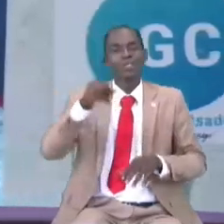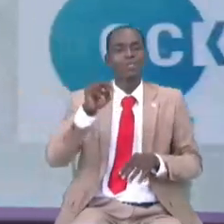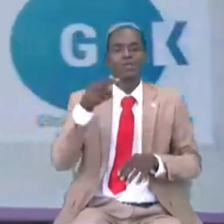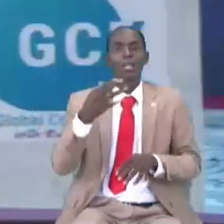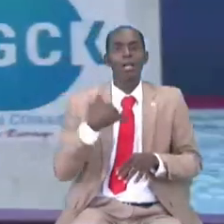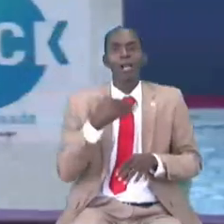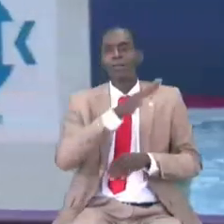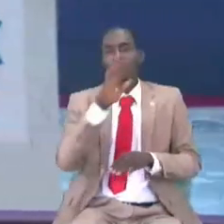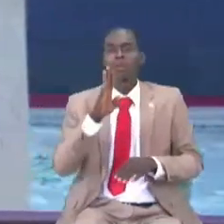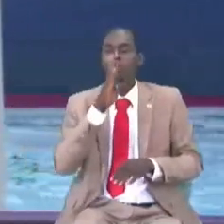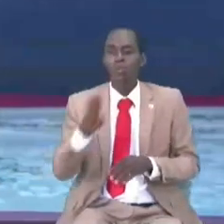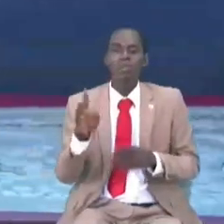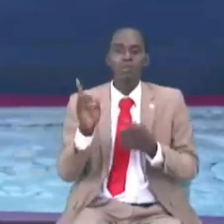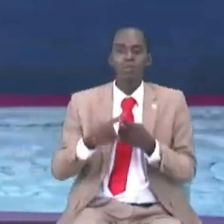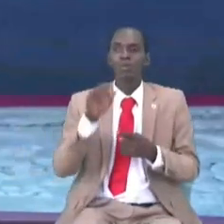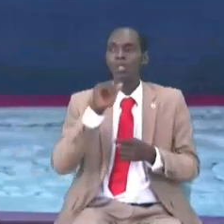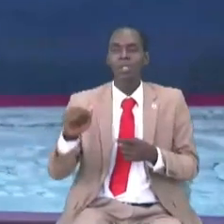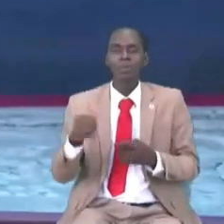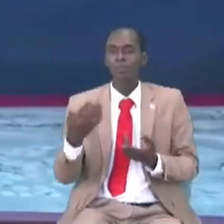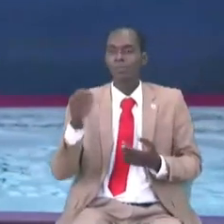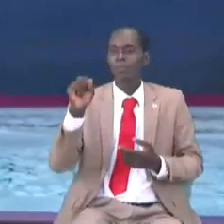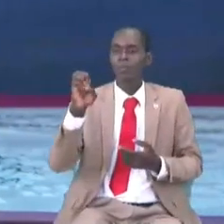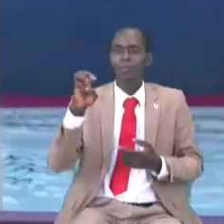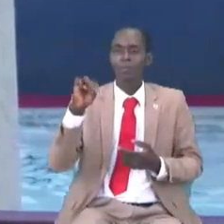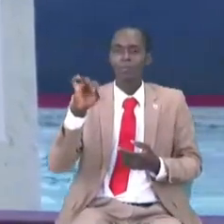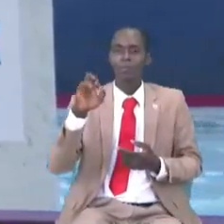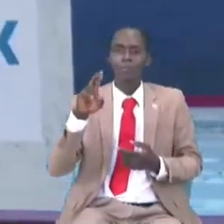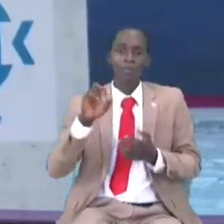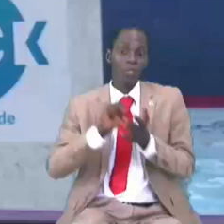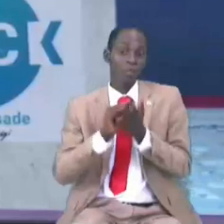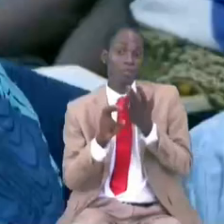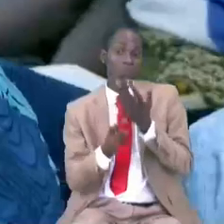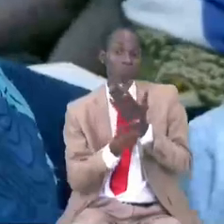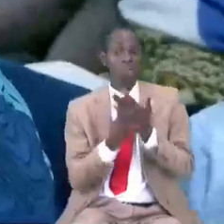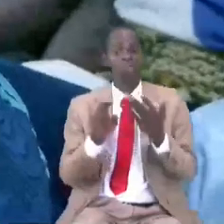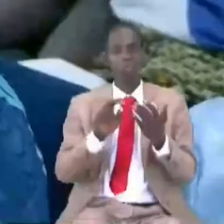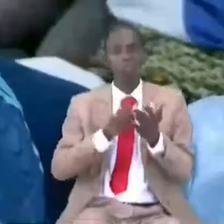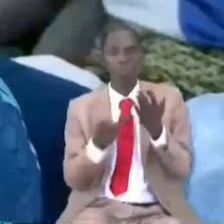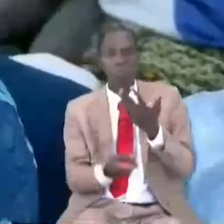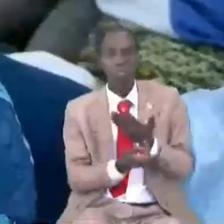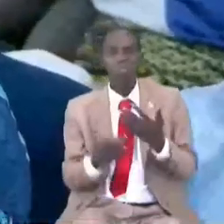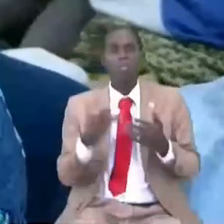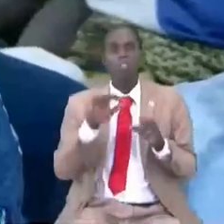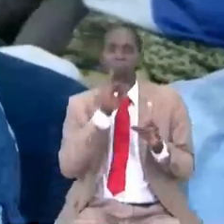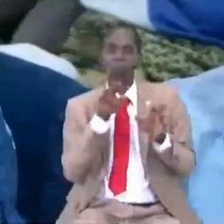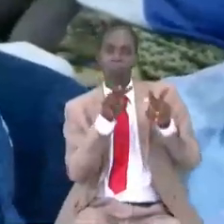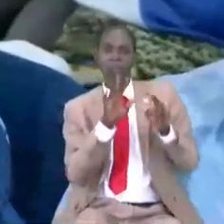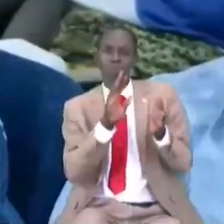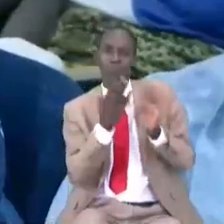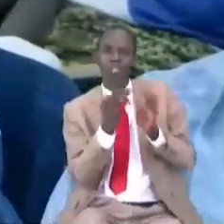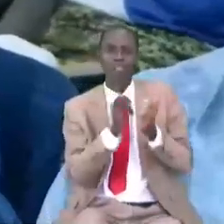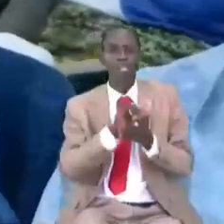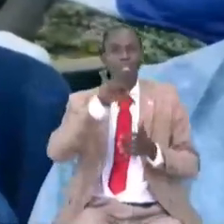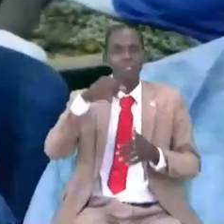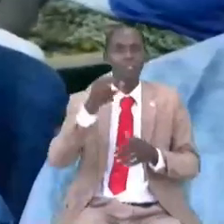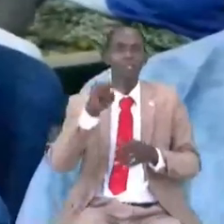n'avait pas appris le mode et la méthode de la communication. C'est comme si Jonas n'avait